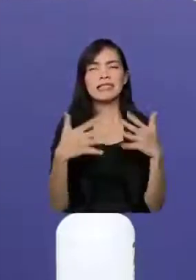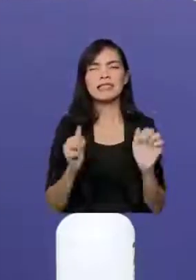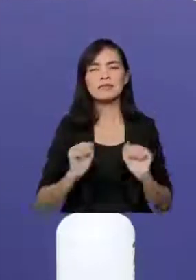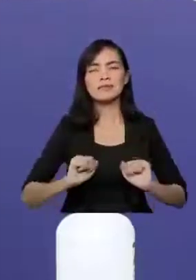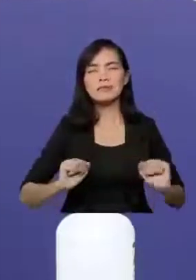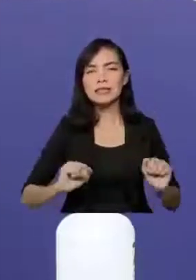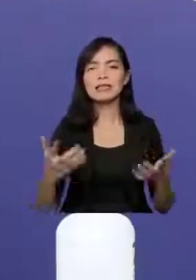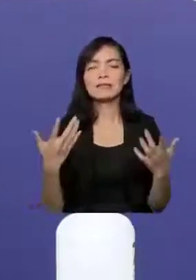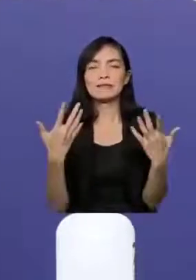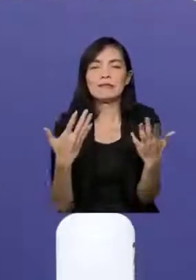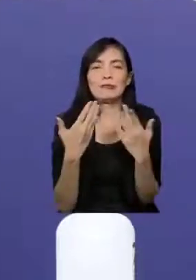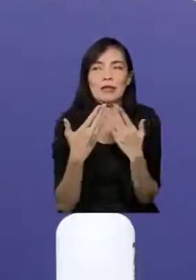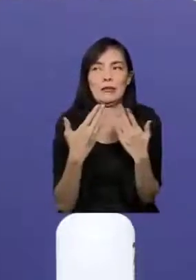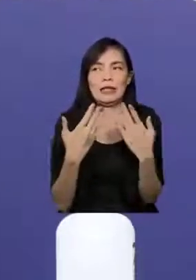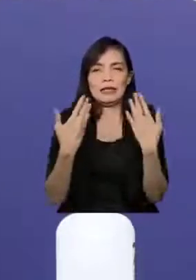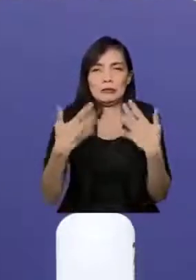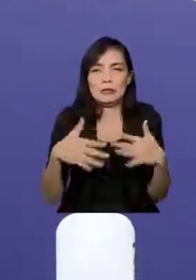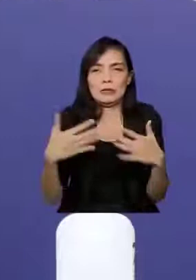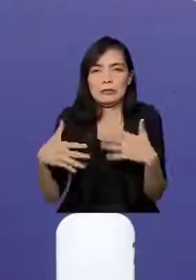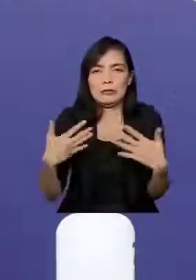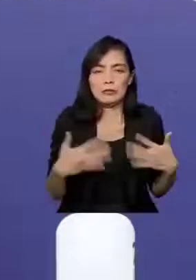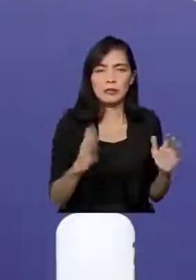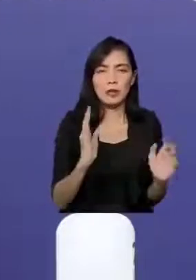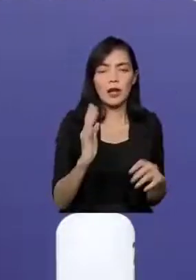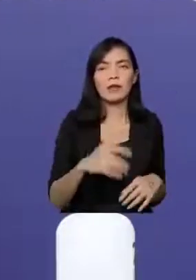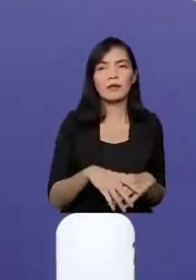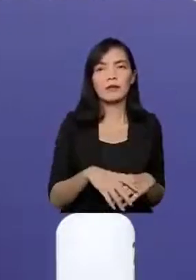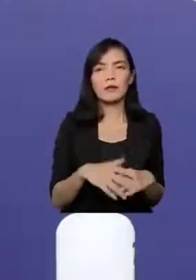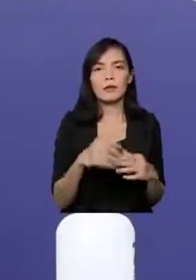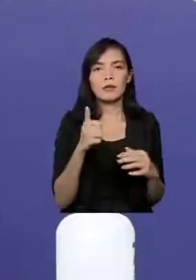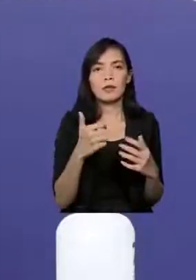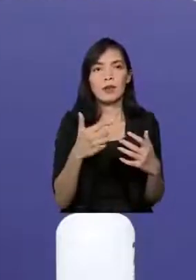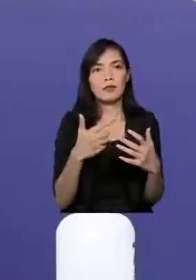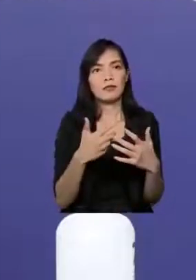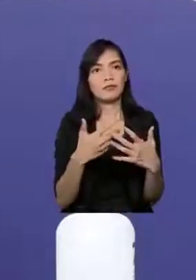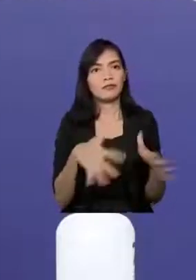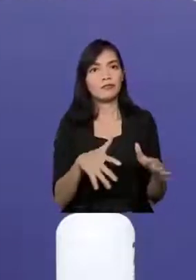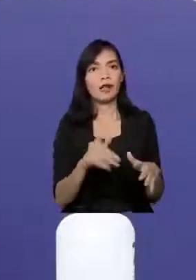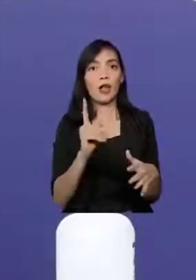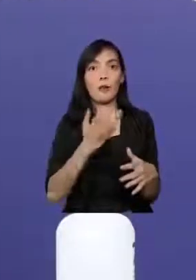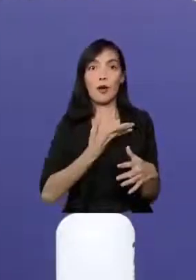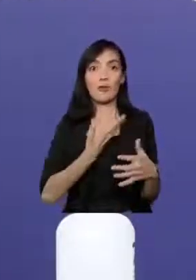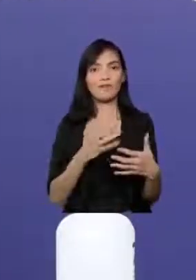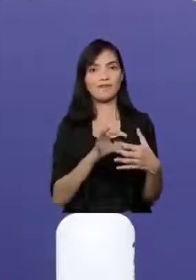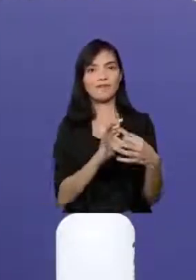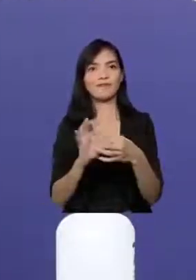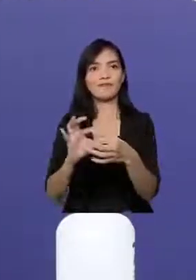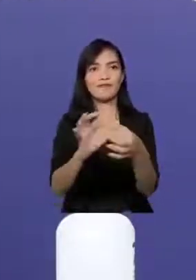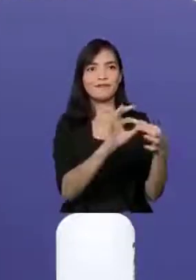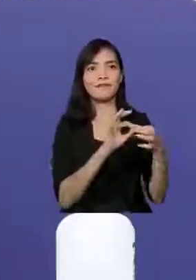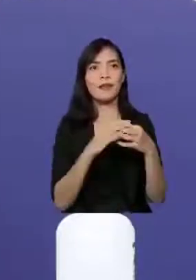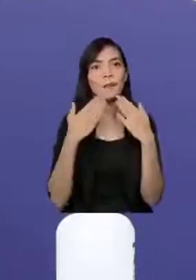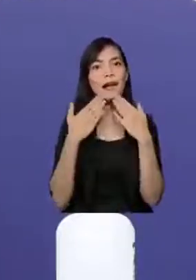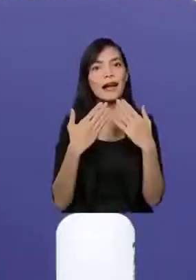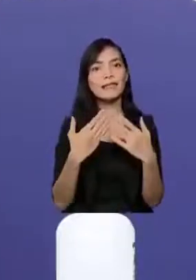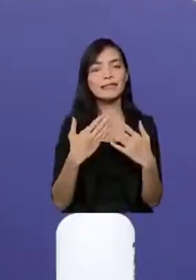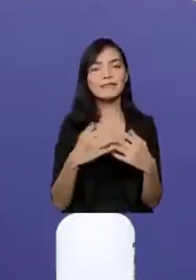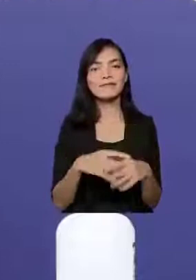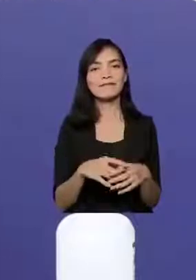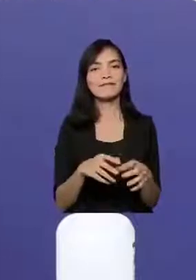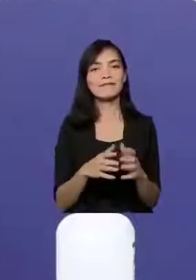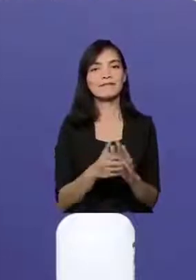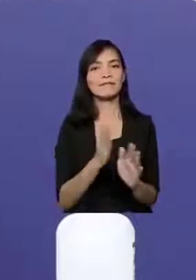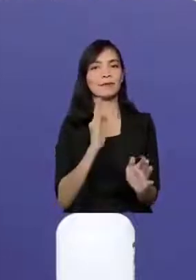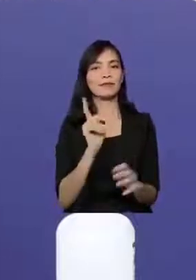kita bisa menyelesaikan dan melalui ini jika kita mau bekerjasama Terima kasih saya pamit undur diri